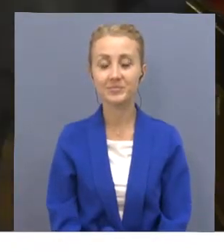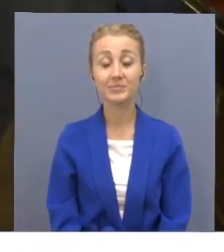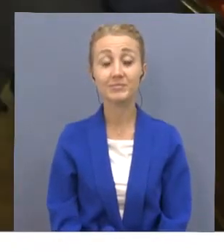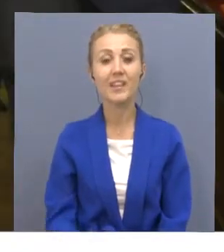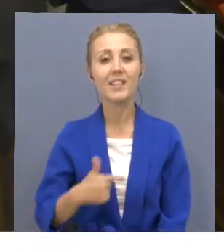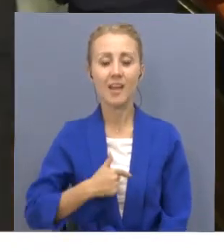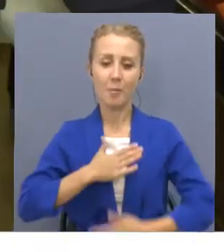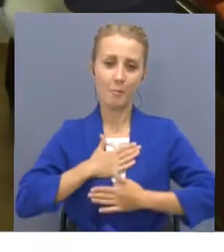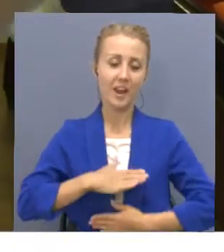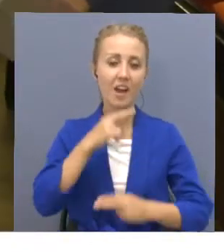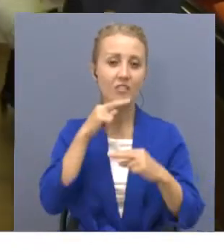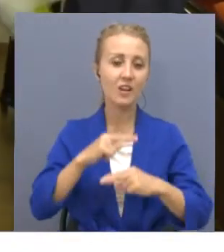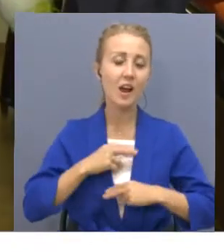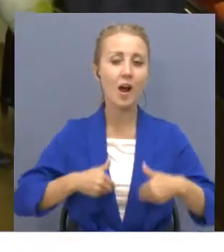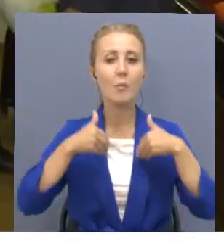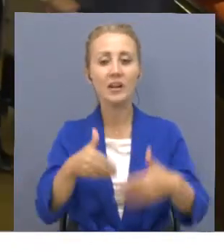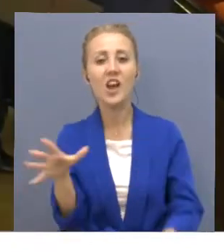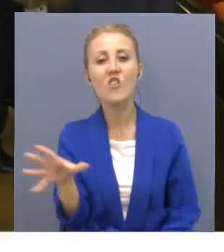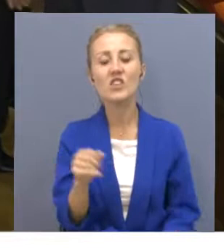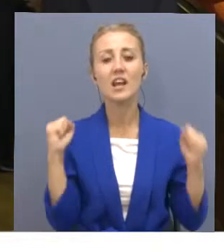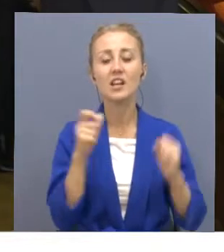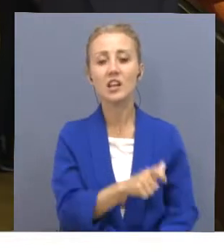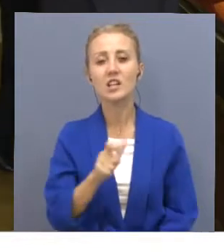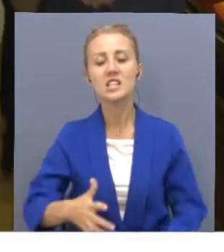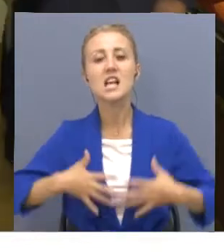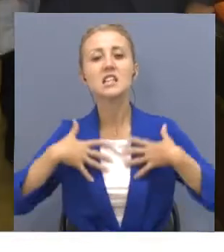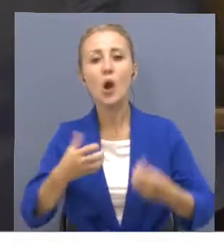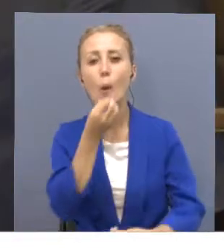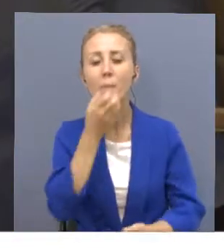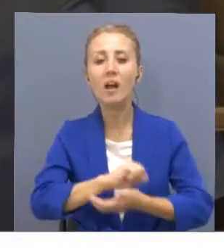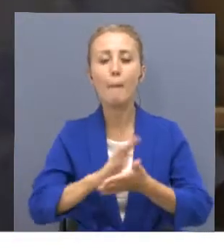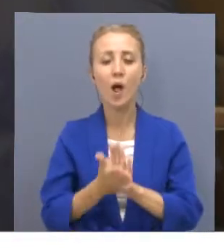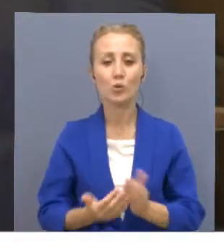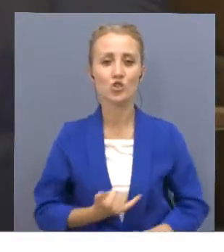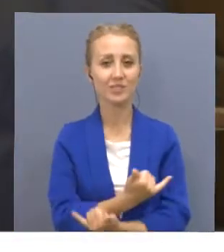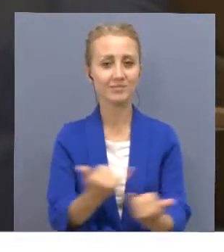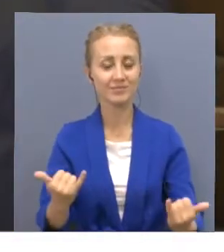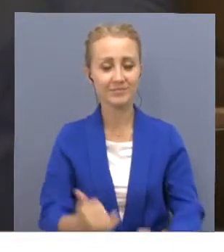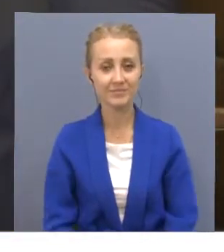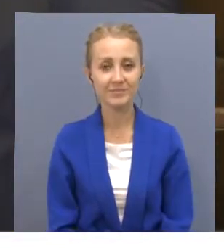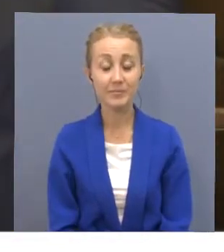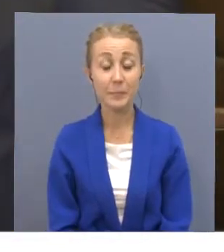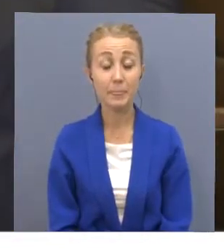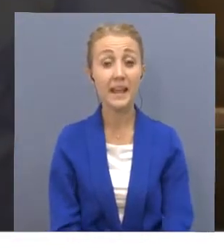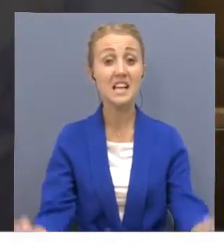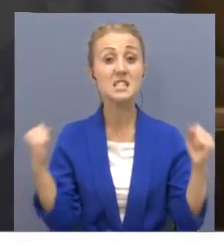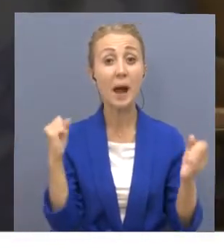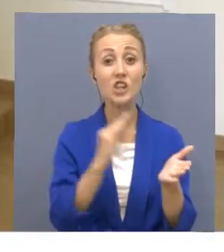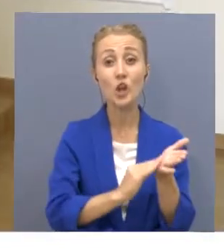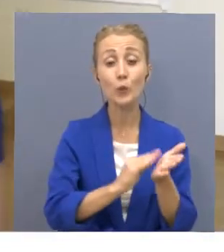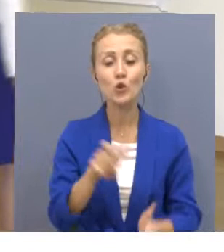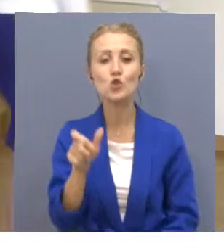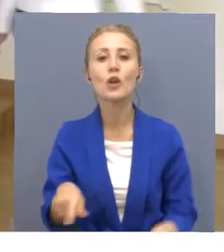Нам приятно такое внимание. Поздравляем всех спортсменов. Желаем здоровья и благополучия. Особо отмечена работа спортивных журналистов.